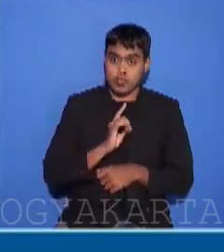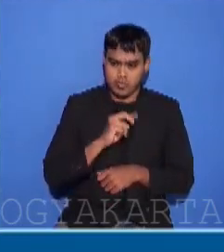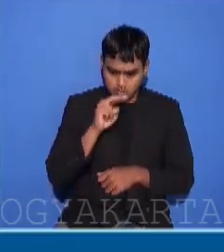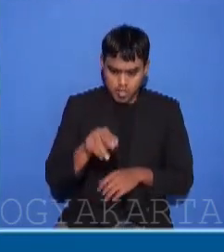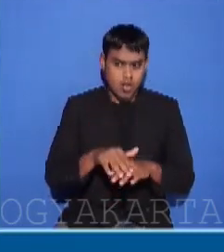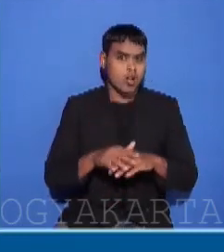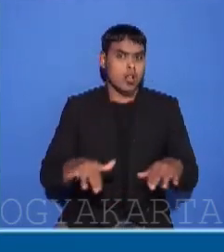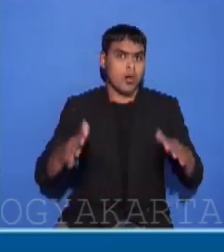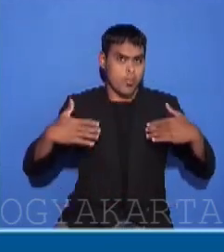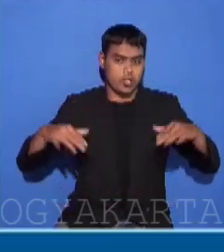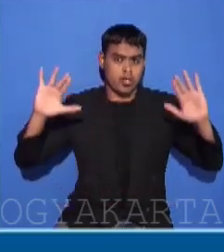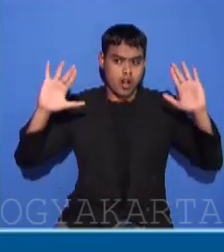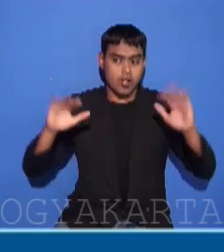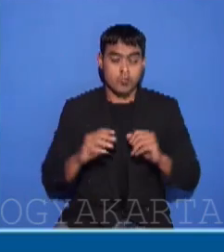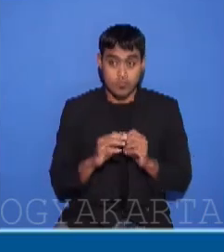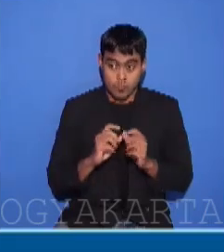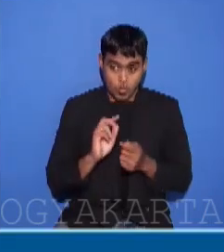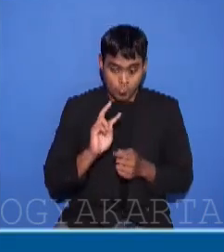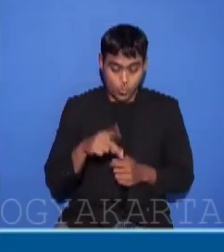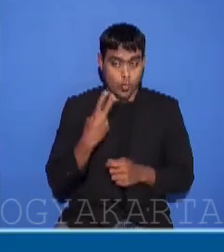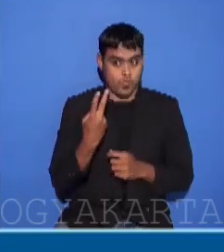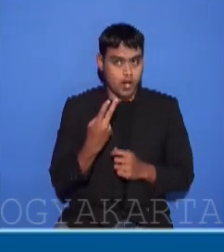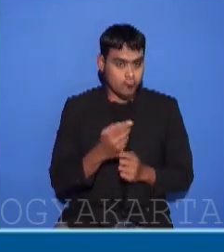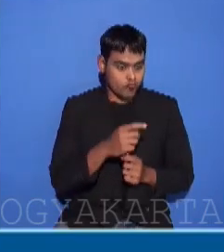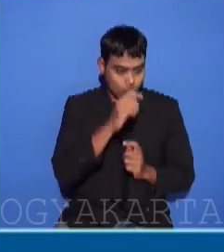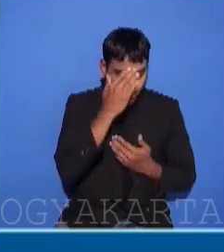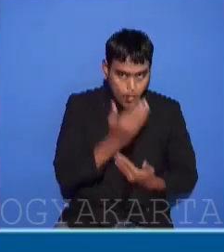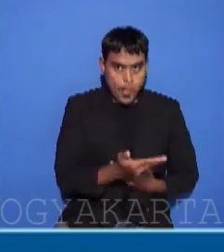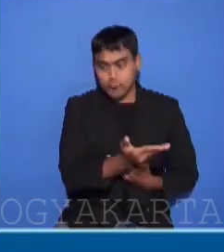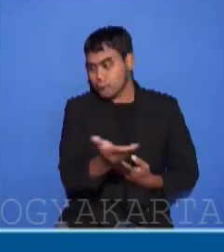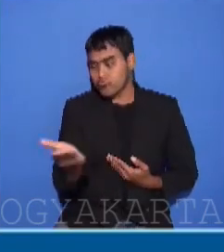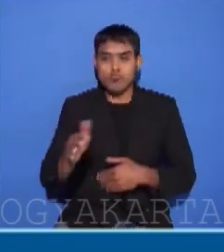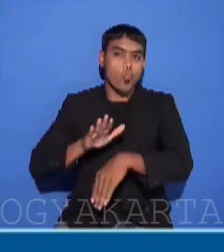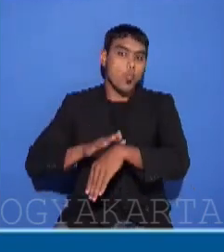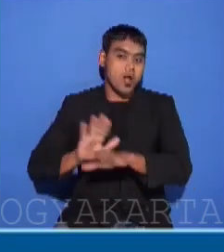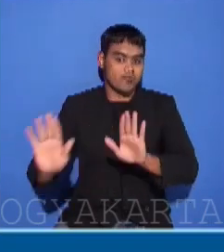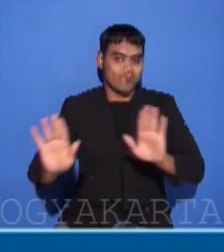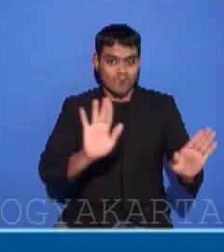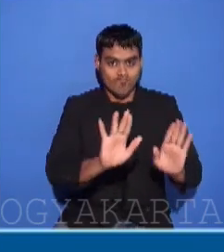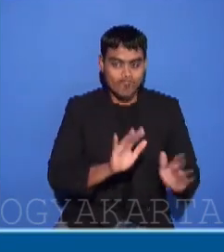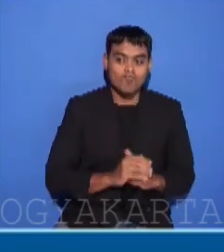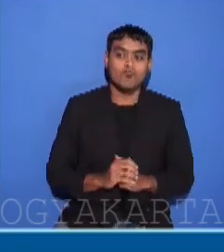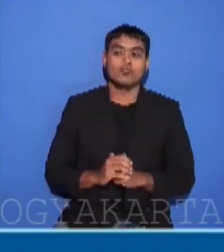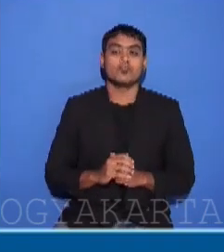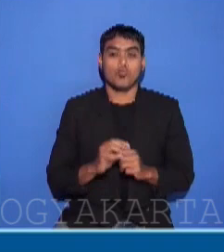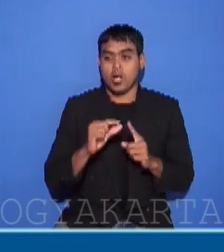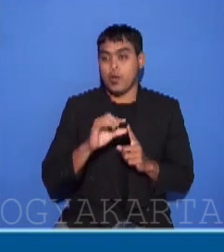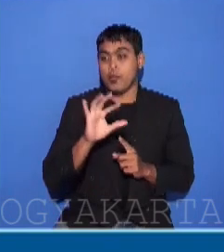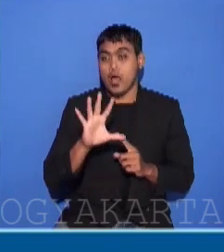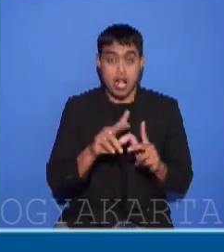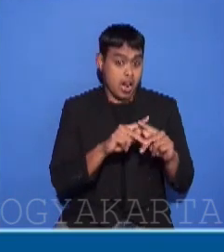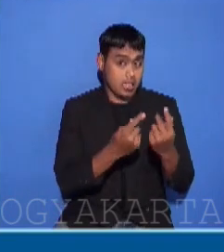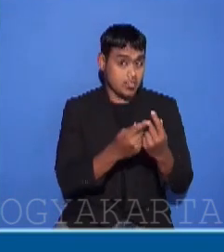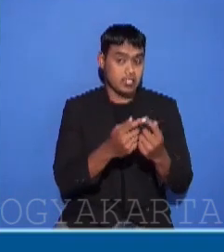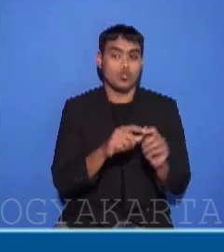SM nuwaken enget Lan apresiasi siswa dumateng buday menggah wujud P5 Kang kelas P arupi